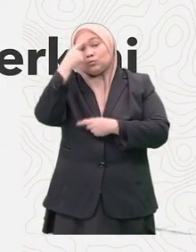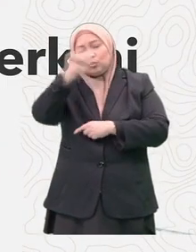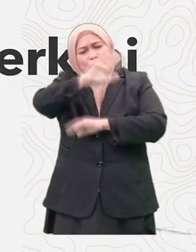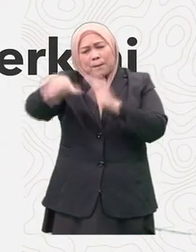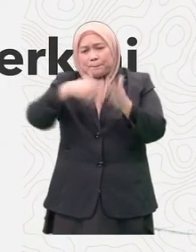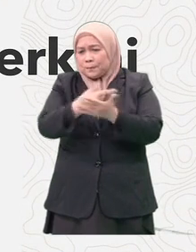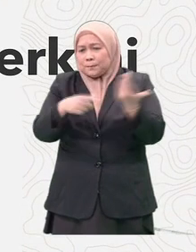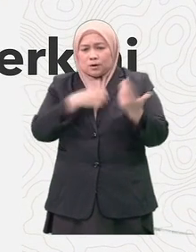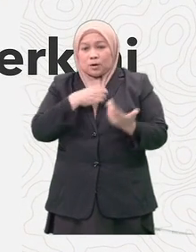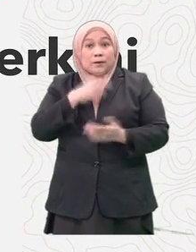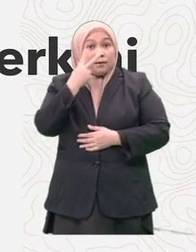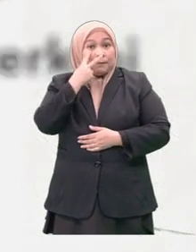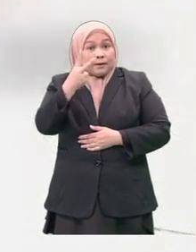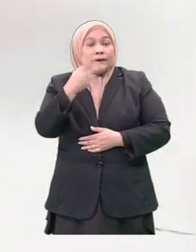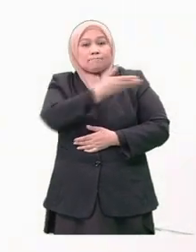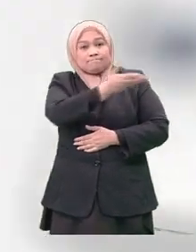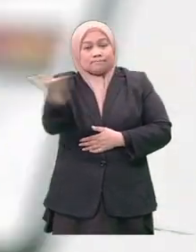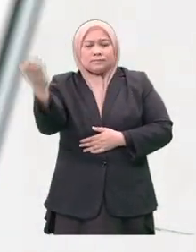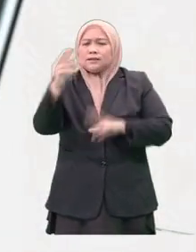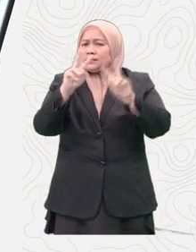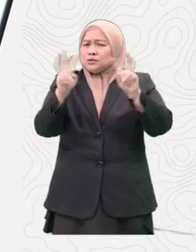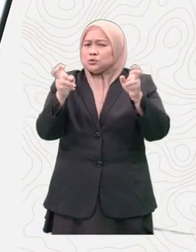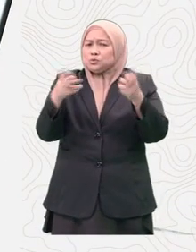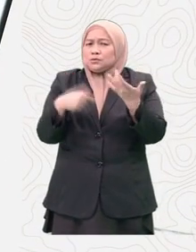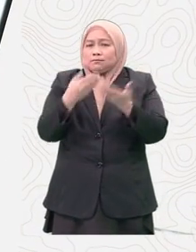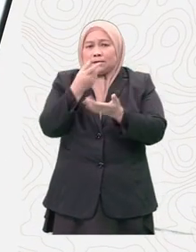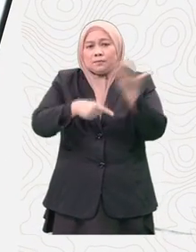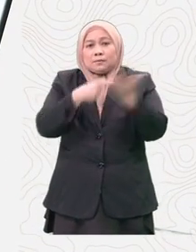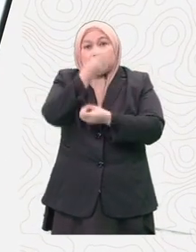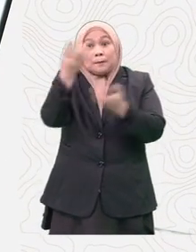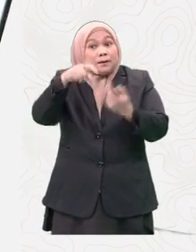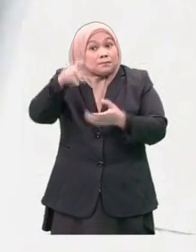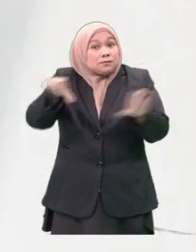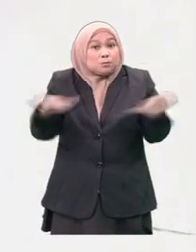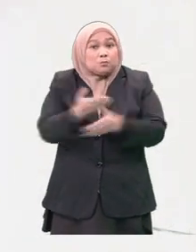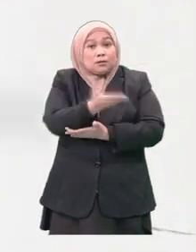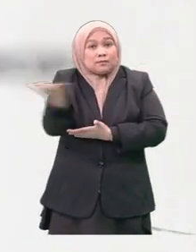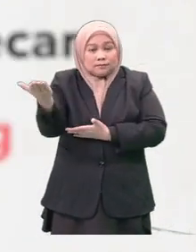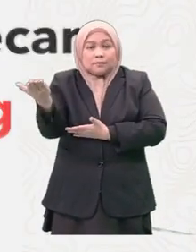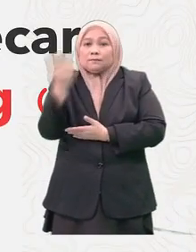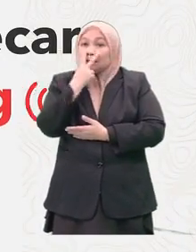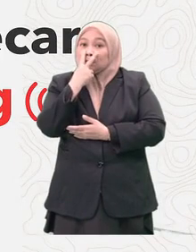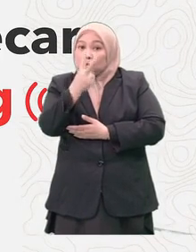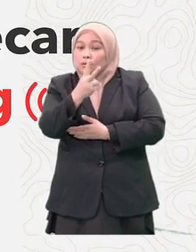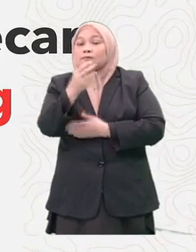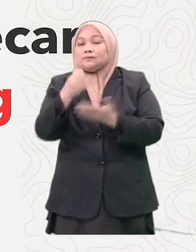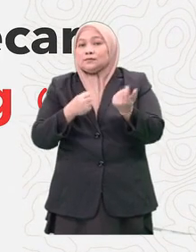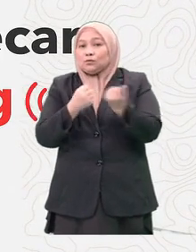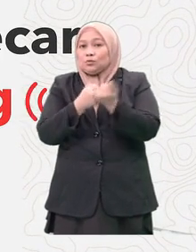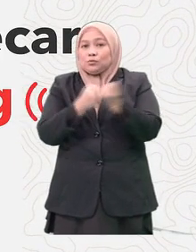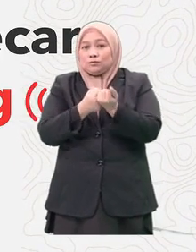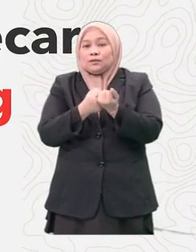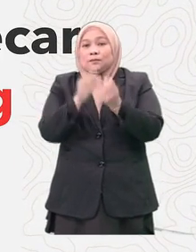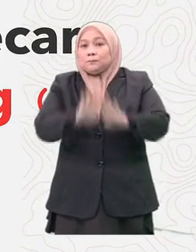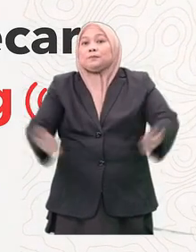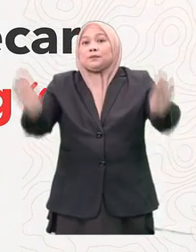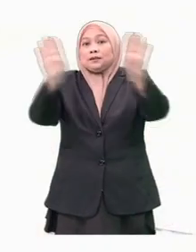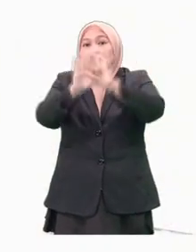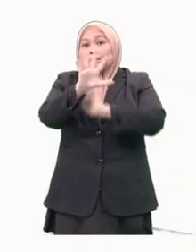sekali komen dan pandangan anda tentang isu yang diutarakan apa yang perlu Anda buat kami di saluran 501